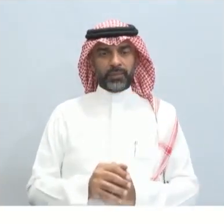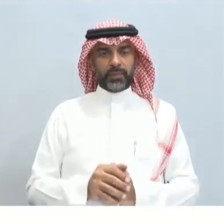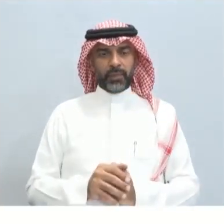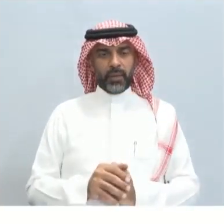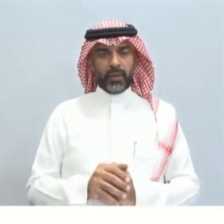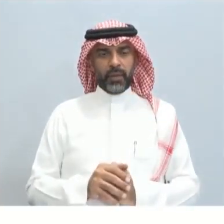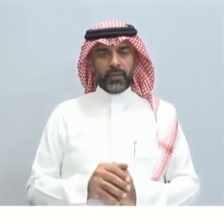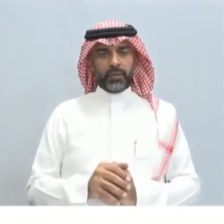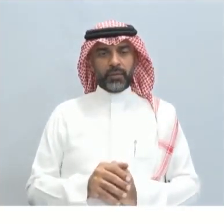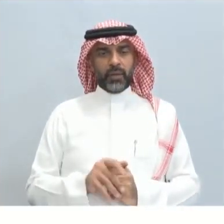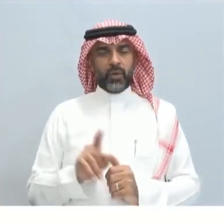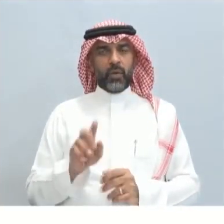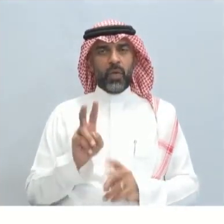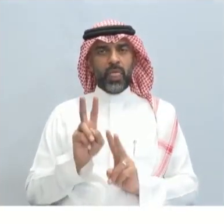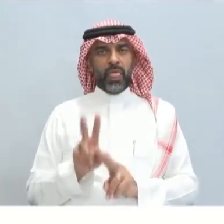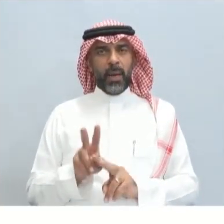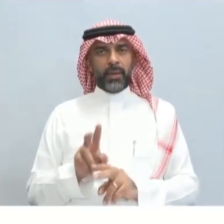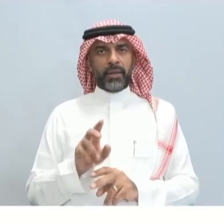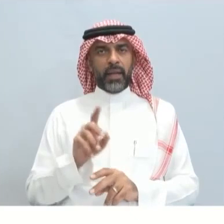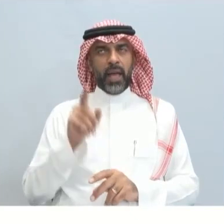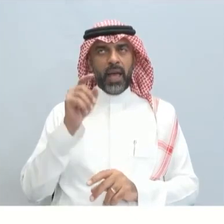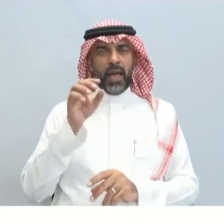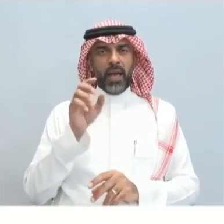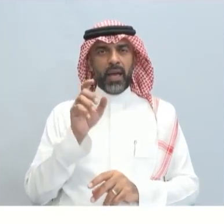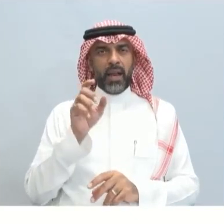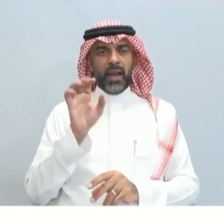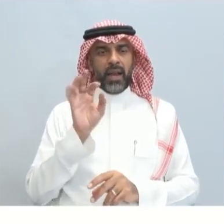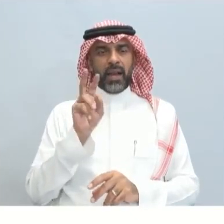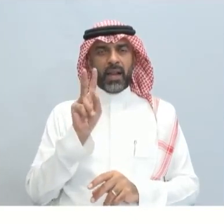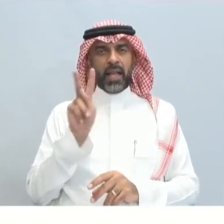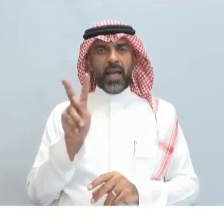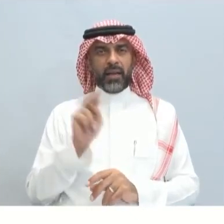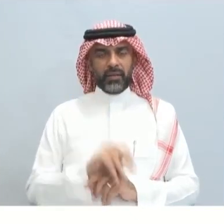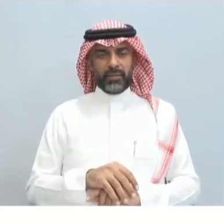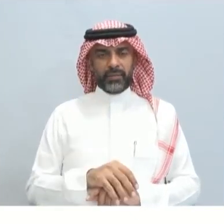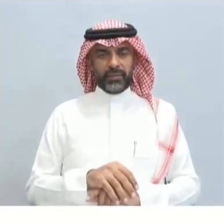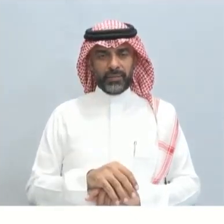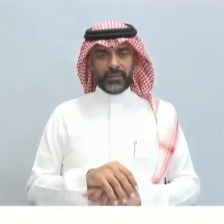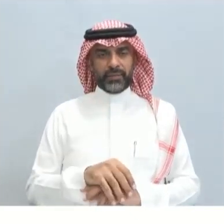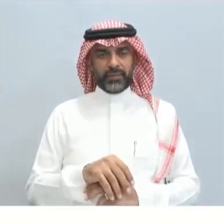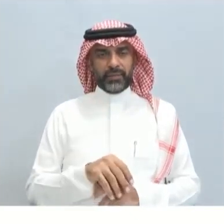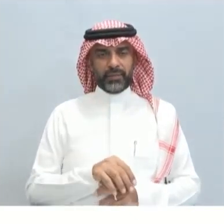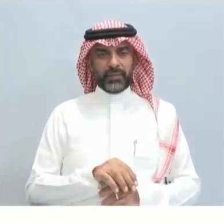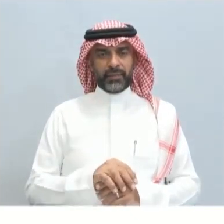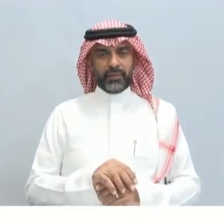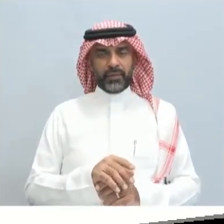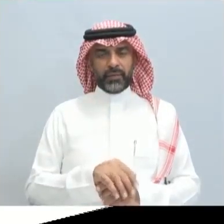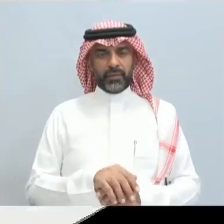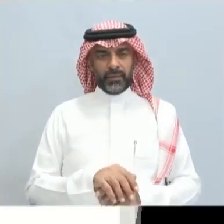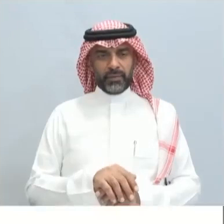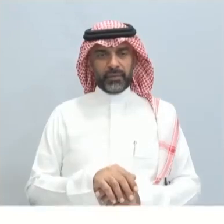النابض يمثل ثابت النابض اللي هو عباره عن الك اذا الخط البياني يمثل